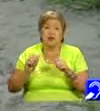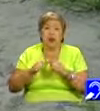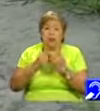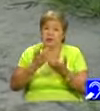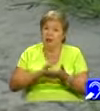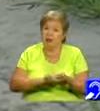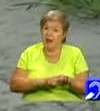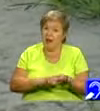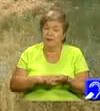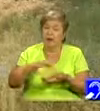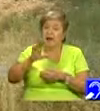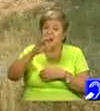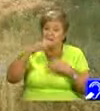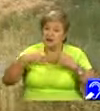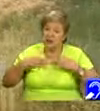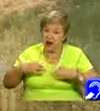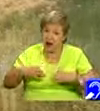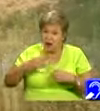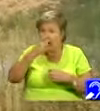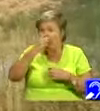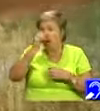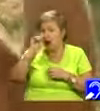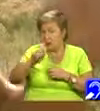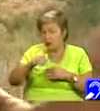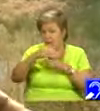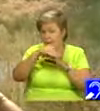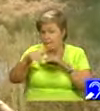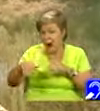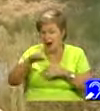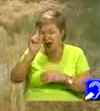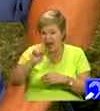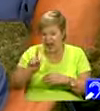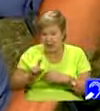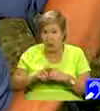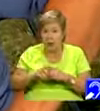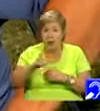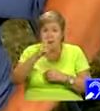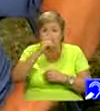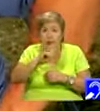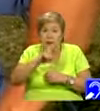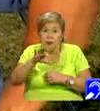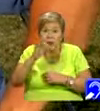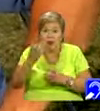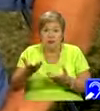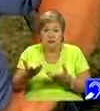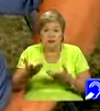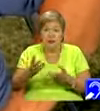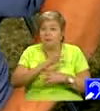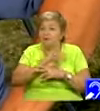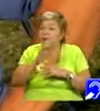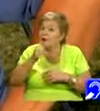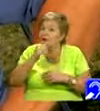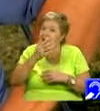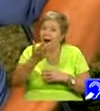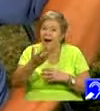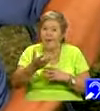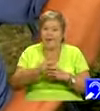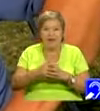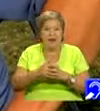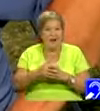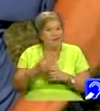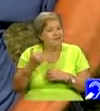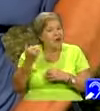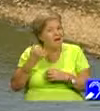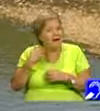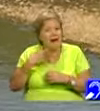găsit hainele abandonate acolo pe mal, dar pe el nicăieri. Orice apă care e destul de